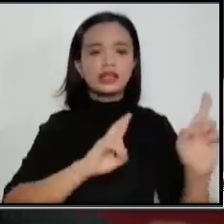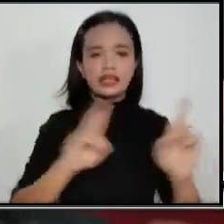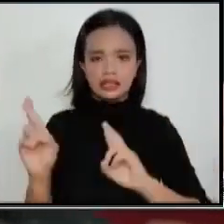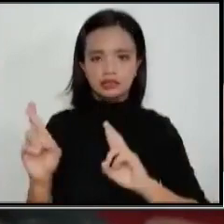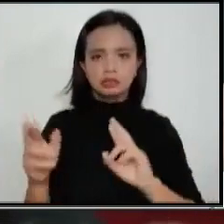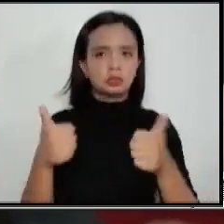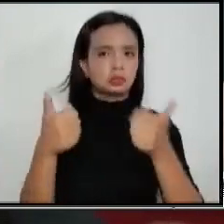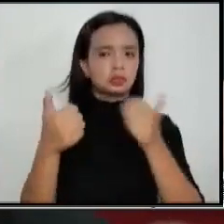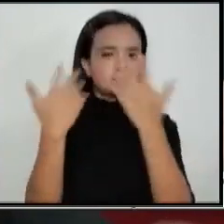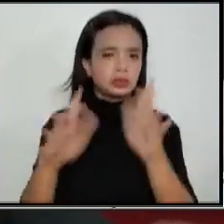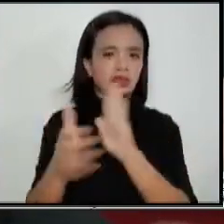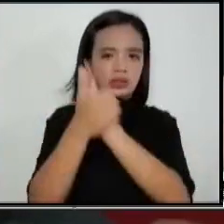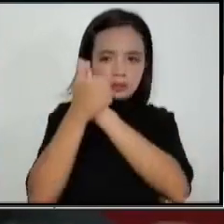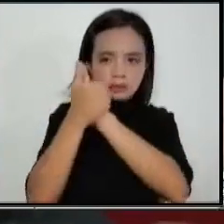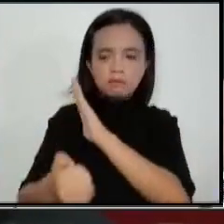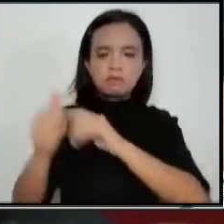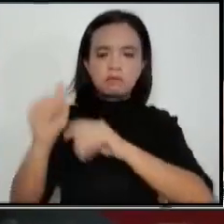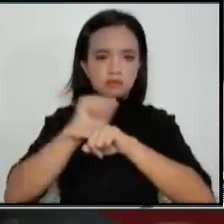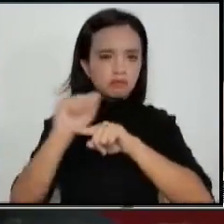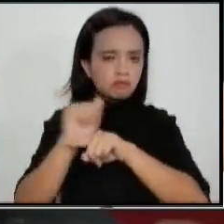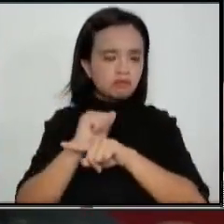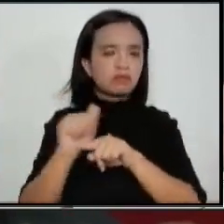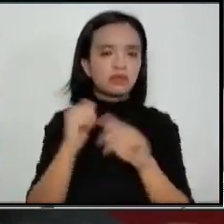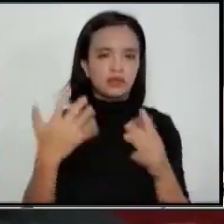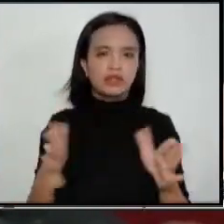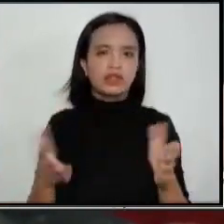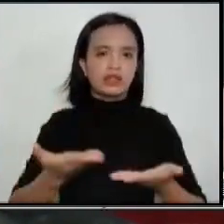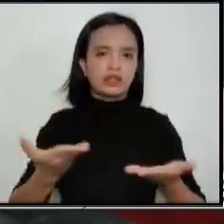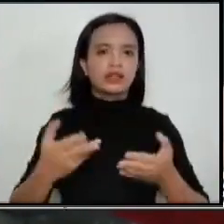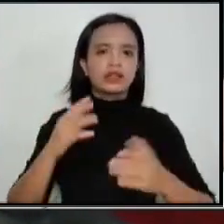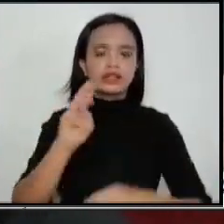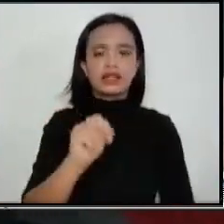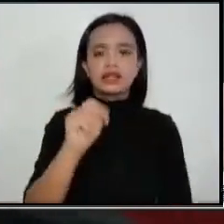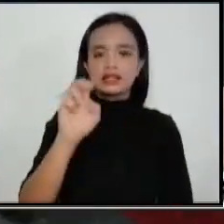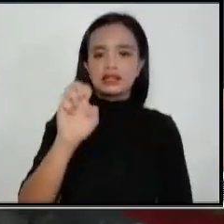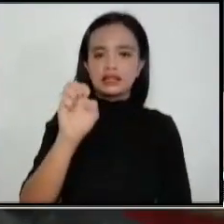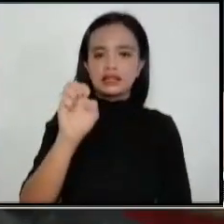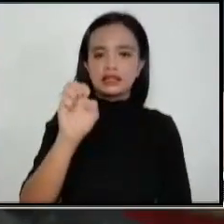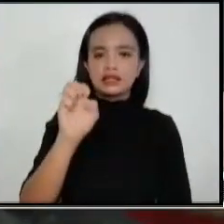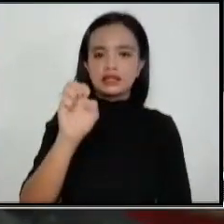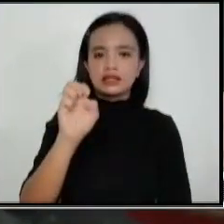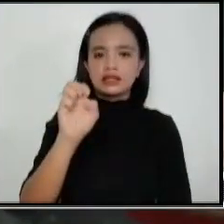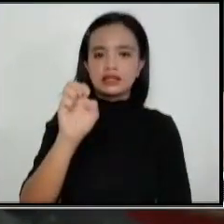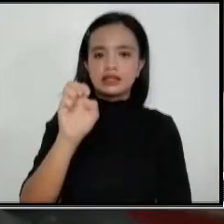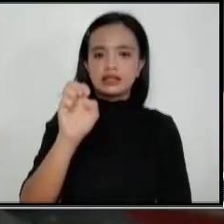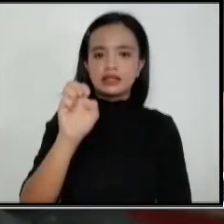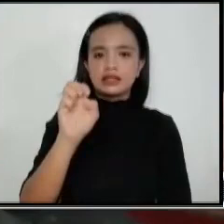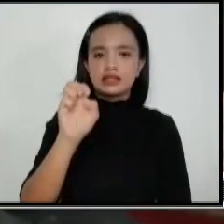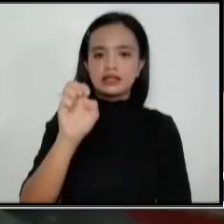at trained ang aming mga tao dito sa NCR. So after naming maayos ang lahat,